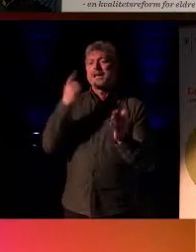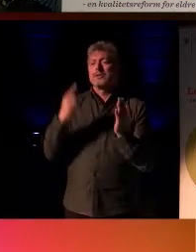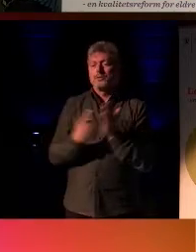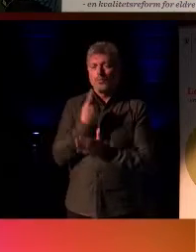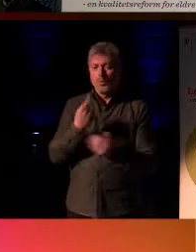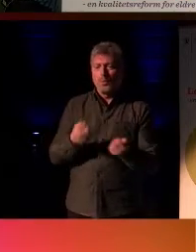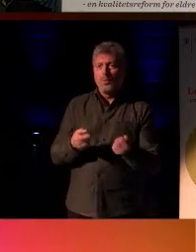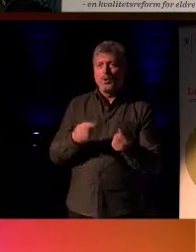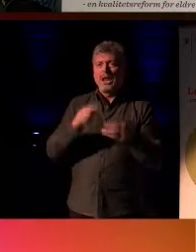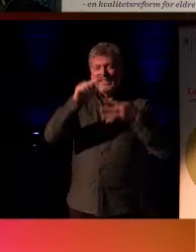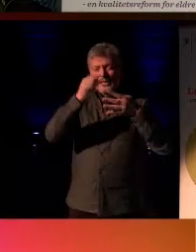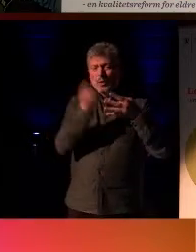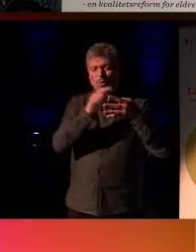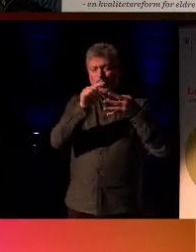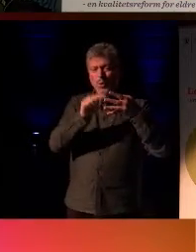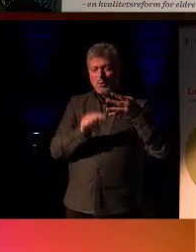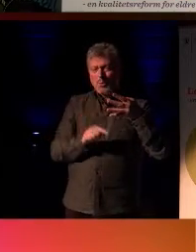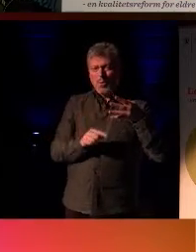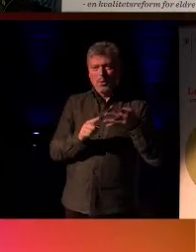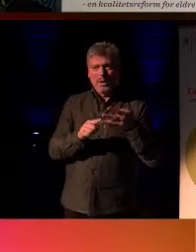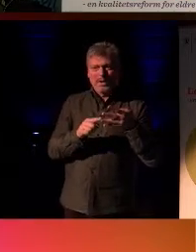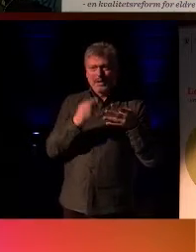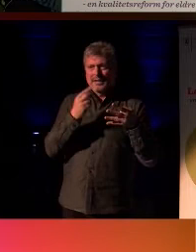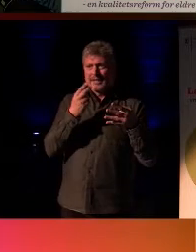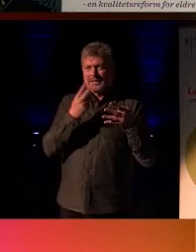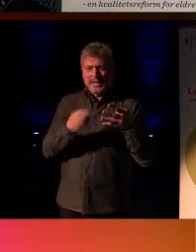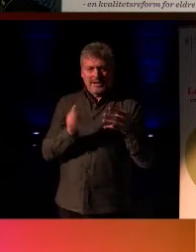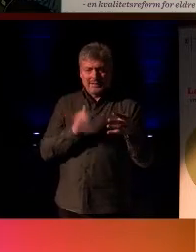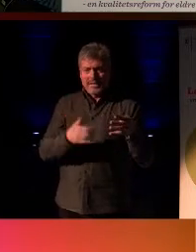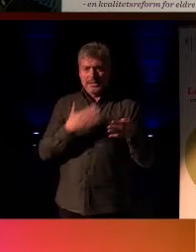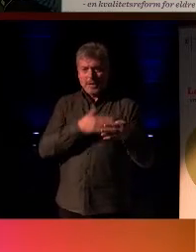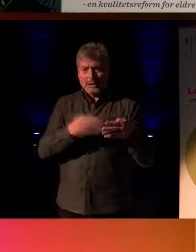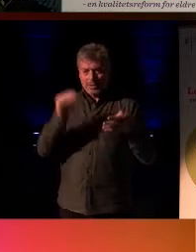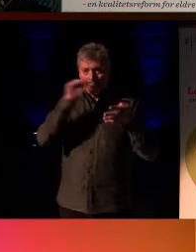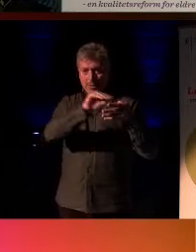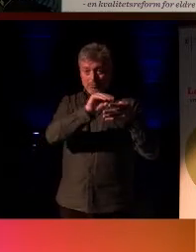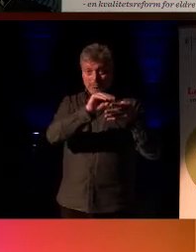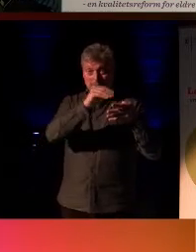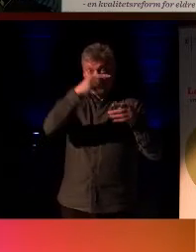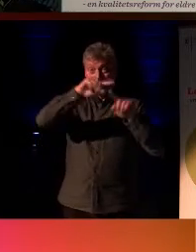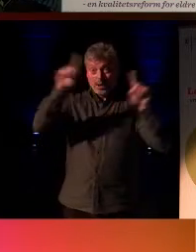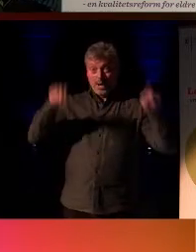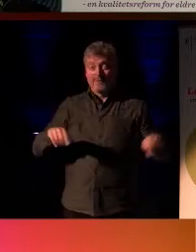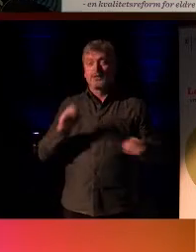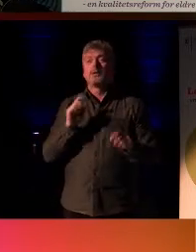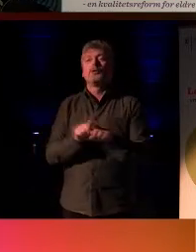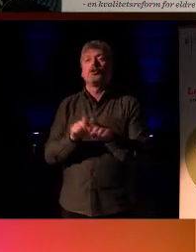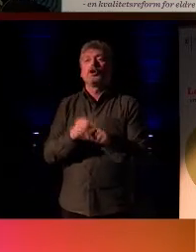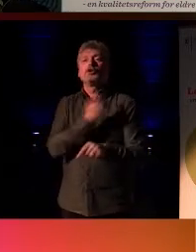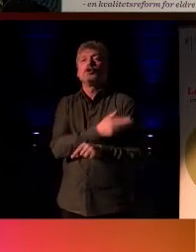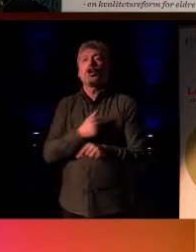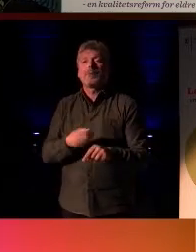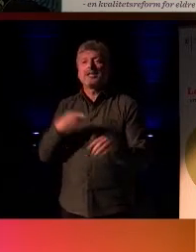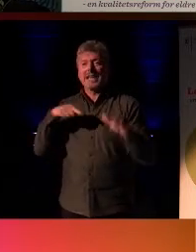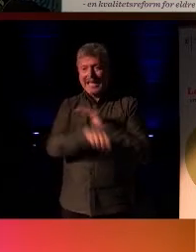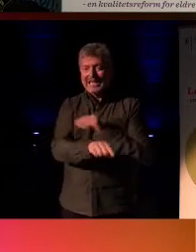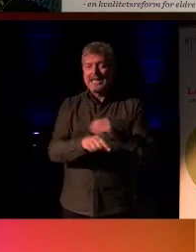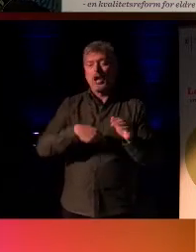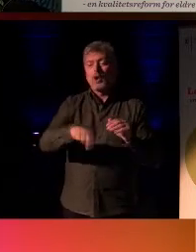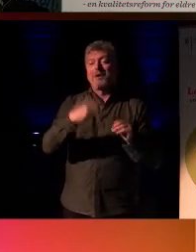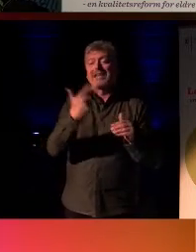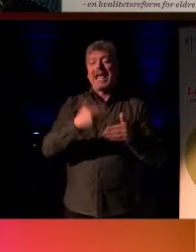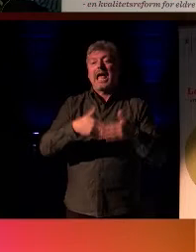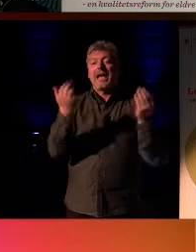å trekke frem noen av punktene, blant annet at når en pasient kommer opp på tavla, så skal det en sykepleier innom pasienten i løpet av 3